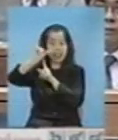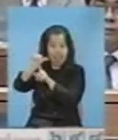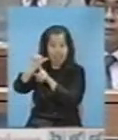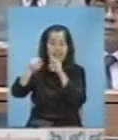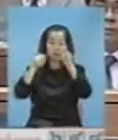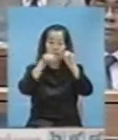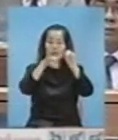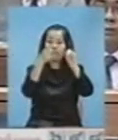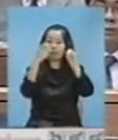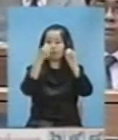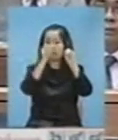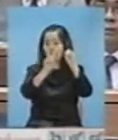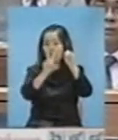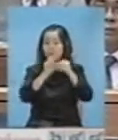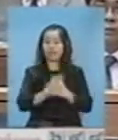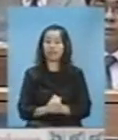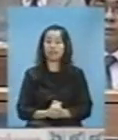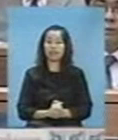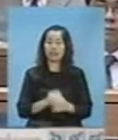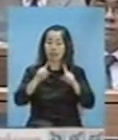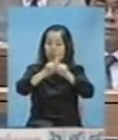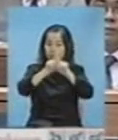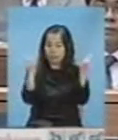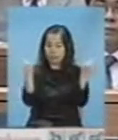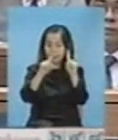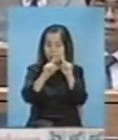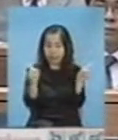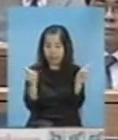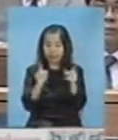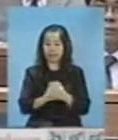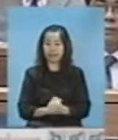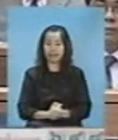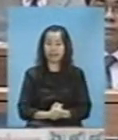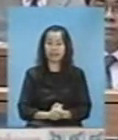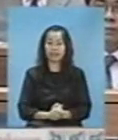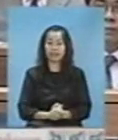ตรา112มันคนละเรื่องเดียวกัน